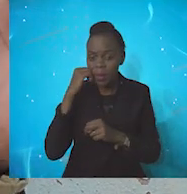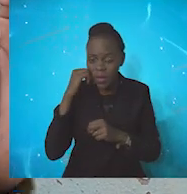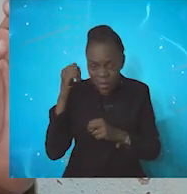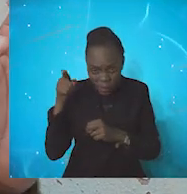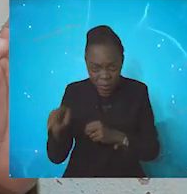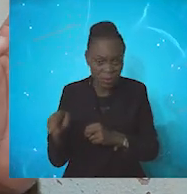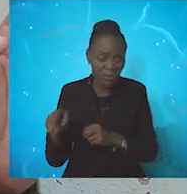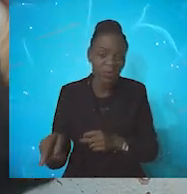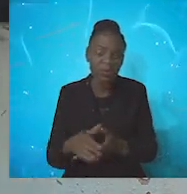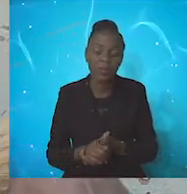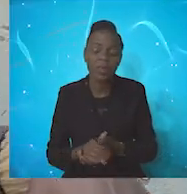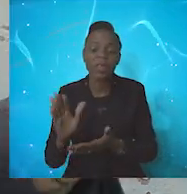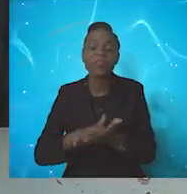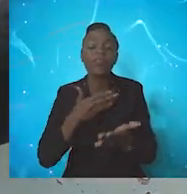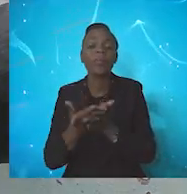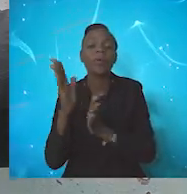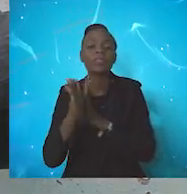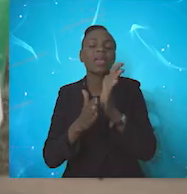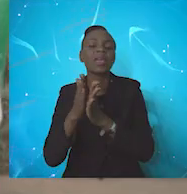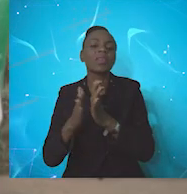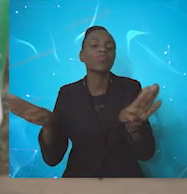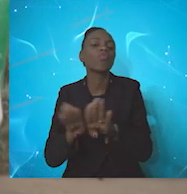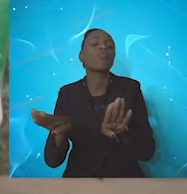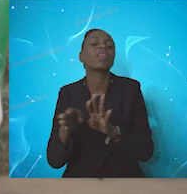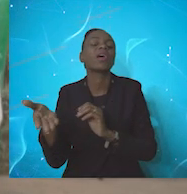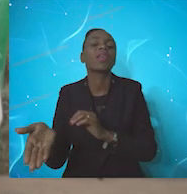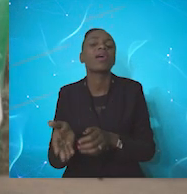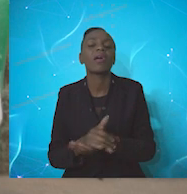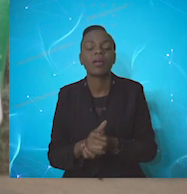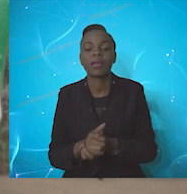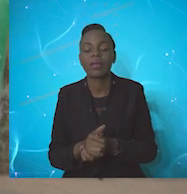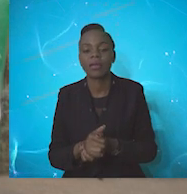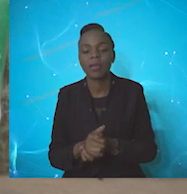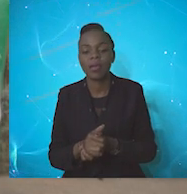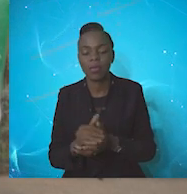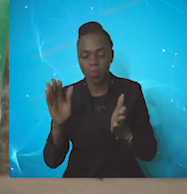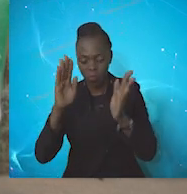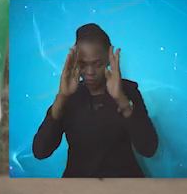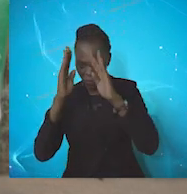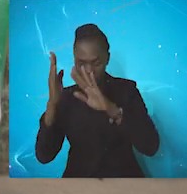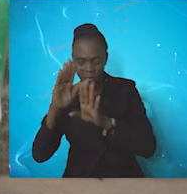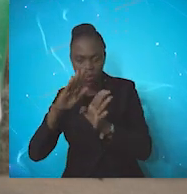Cryptococcus meningitis yo. Chifukwa zizindikiro zake ndi ziti. Hey, yeah. So kumakomoka.